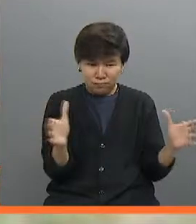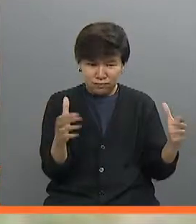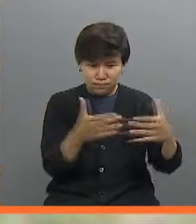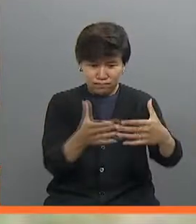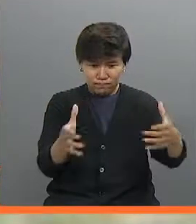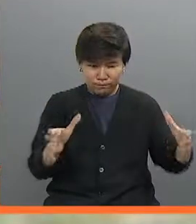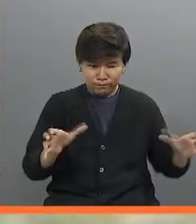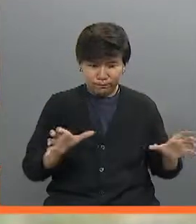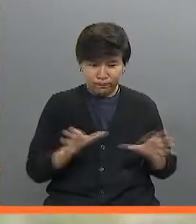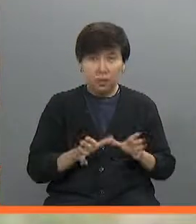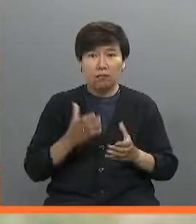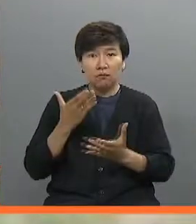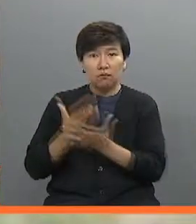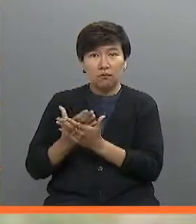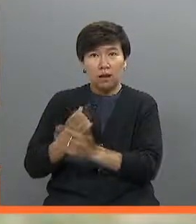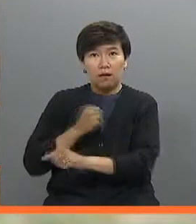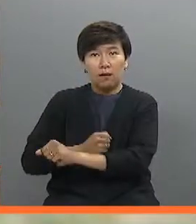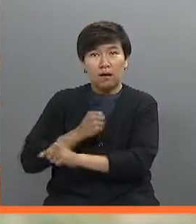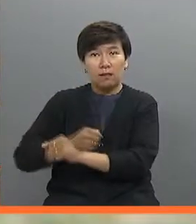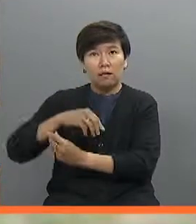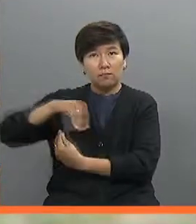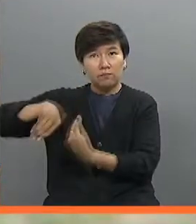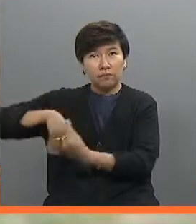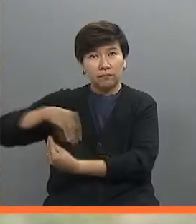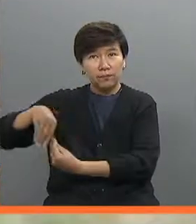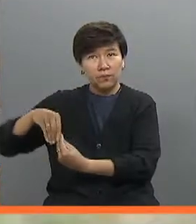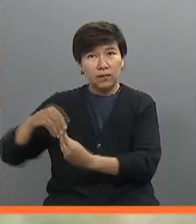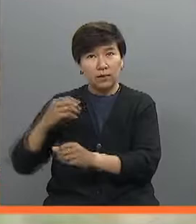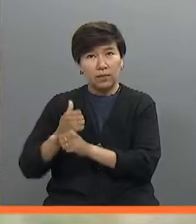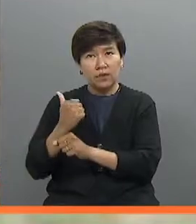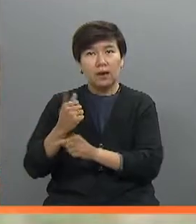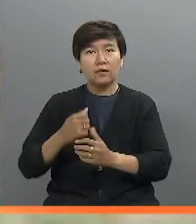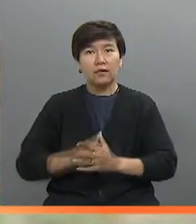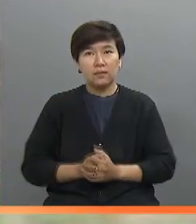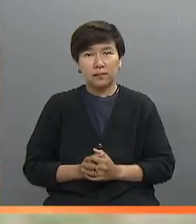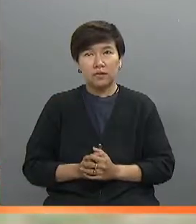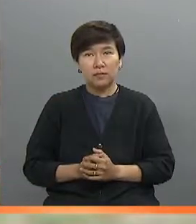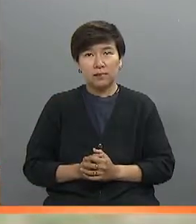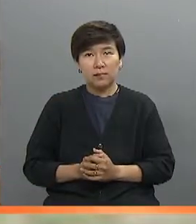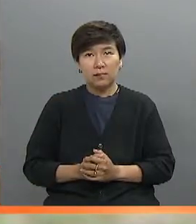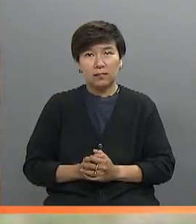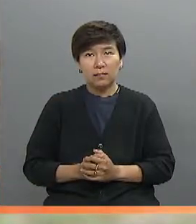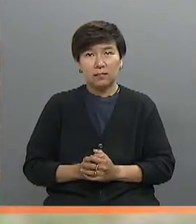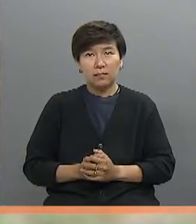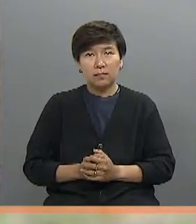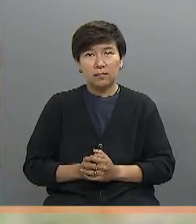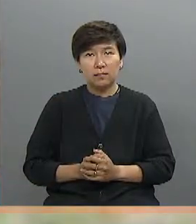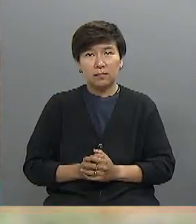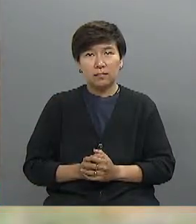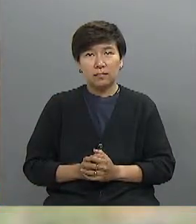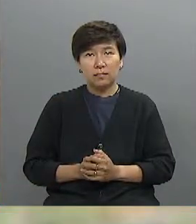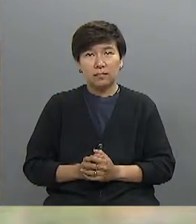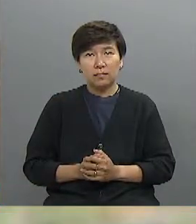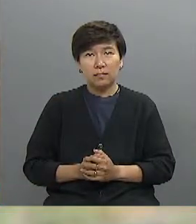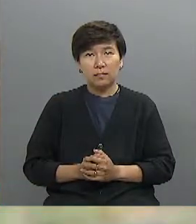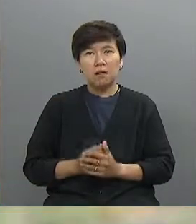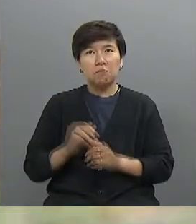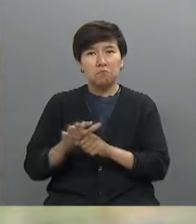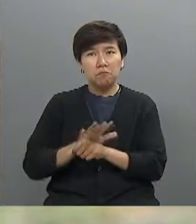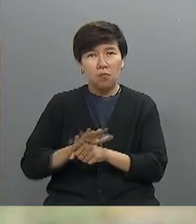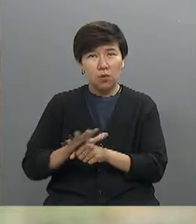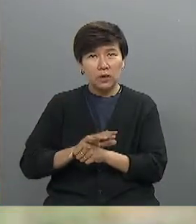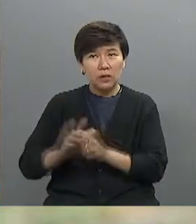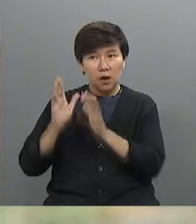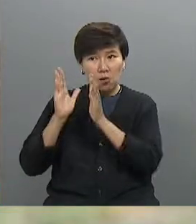ต่อรุ่นอยู่ที่เราผลิตนะมันอยู่ที่ตลาดแต่เราผลิตพอดีกับคนที่